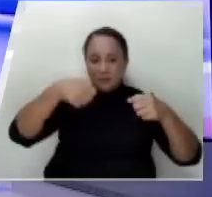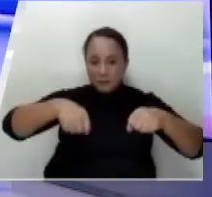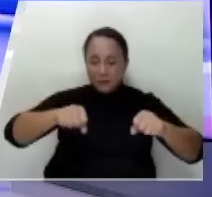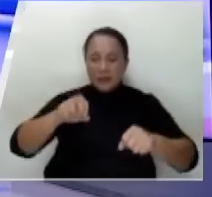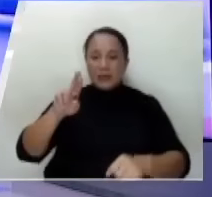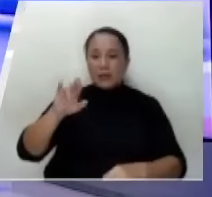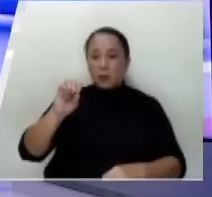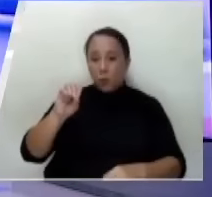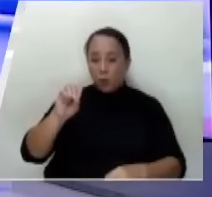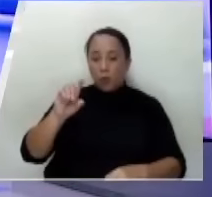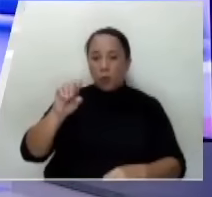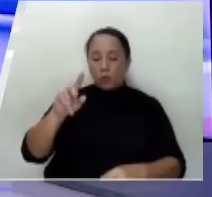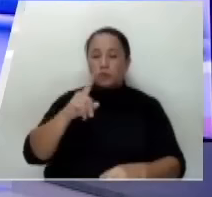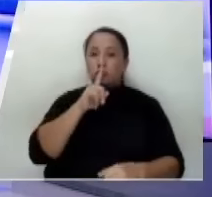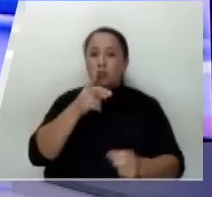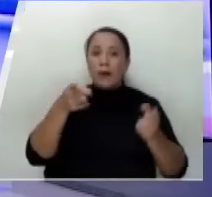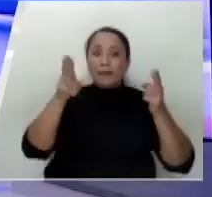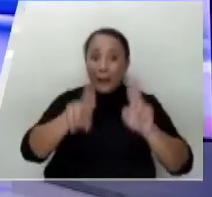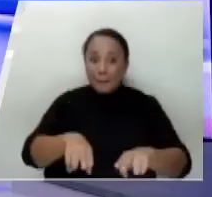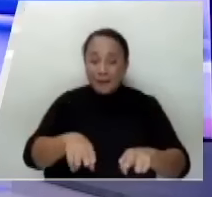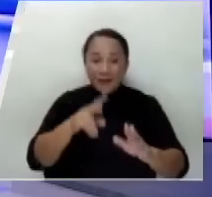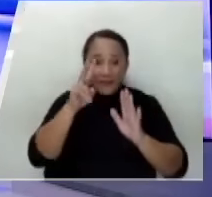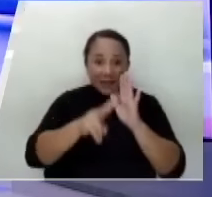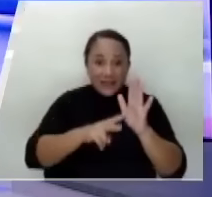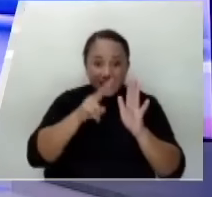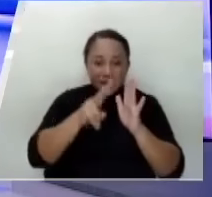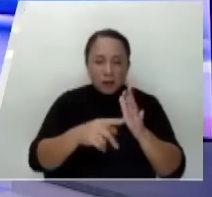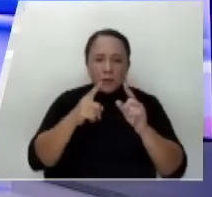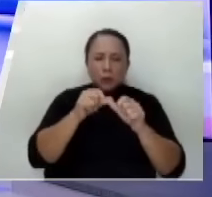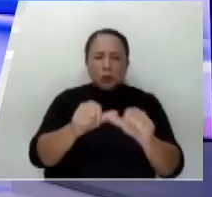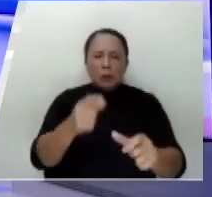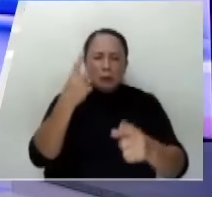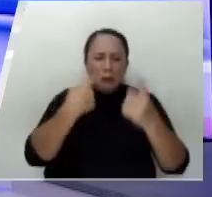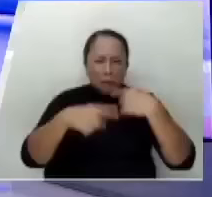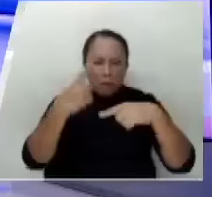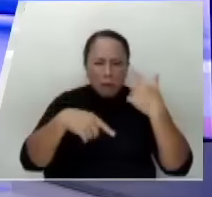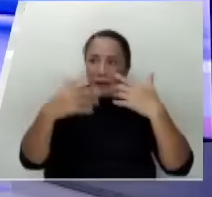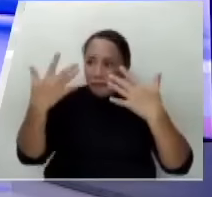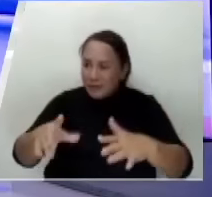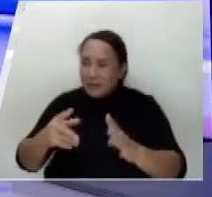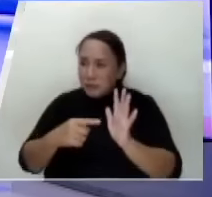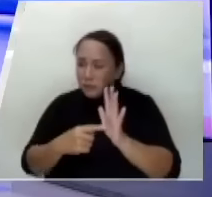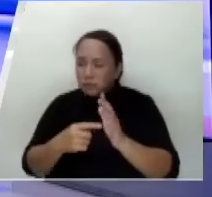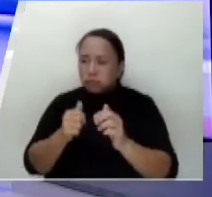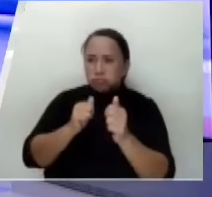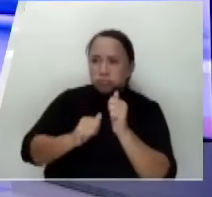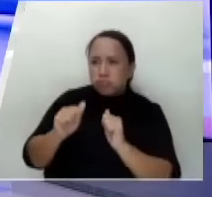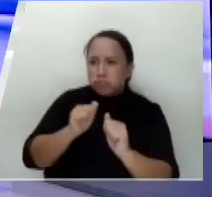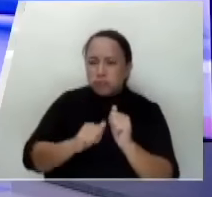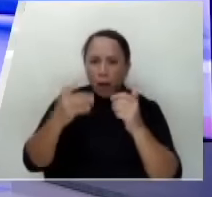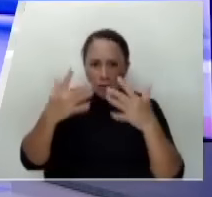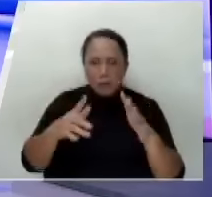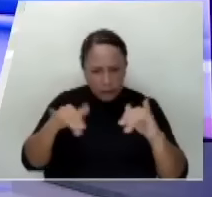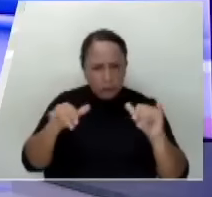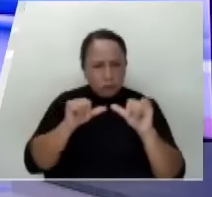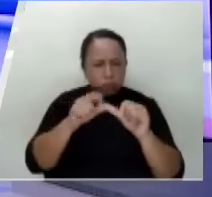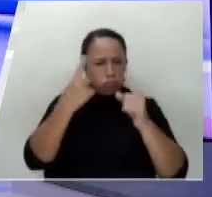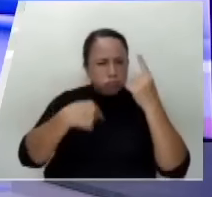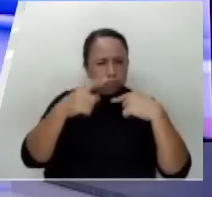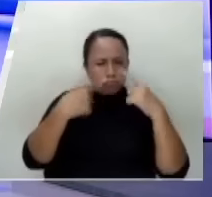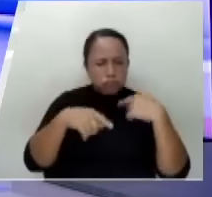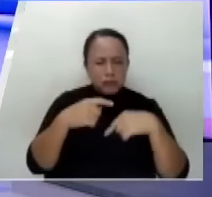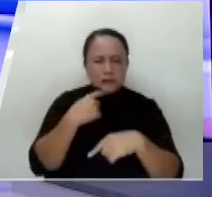totoong pangyayari sa viral video ng walang humpay ng pag-iyak kahit tapos na ang isang matinding eksena sa shooting ng programa. Panawagan rin